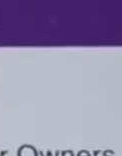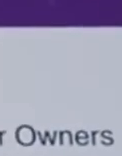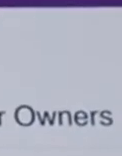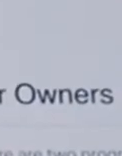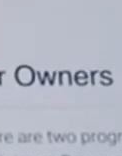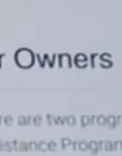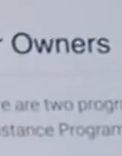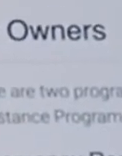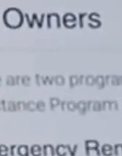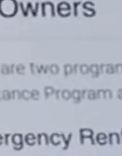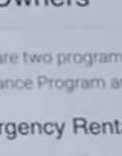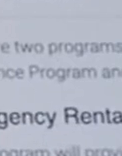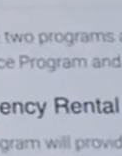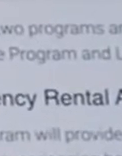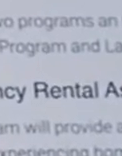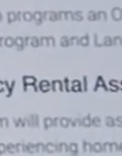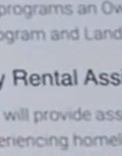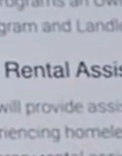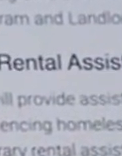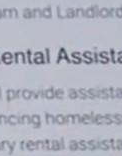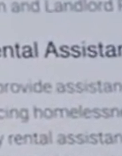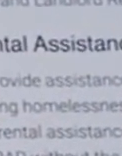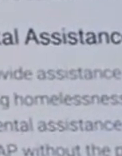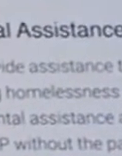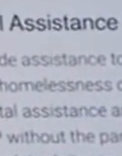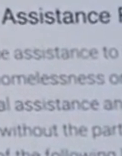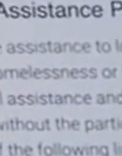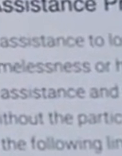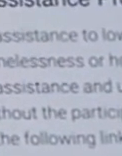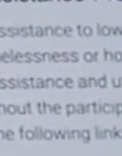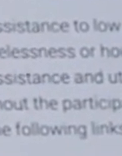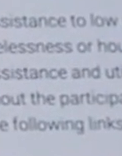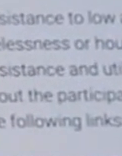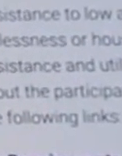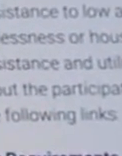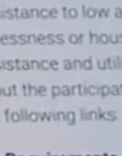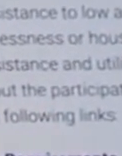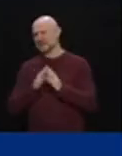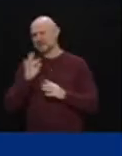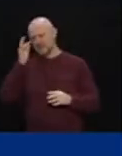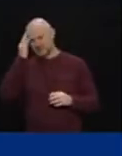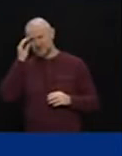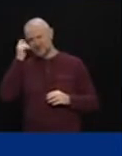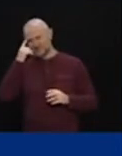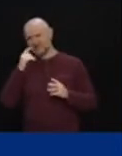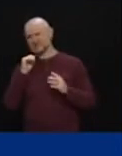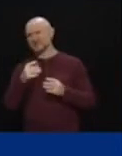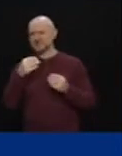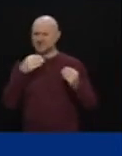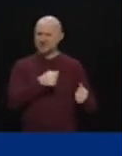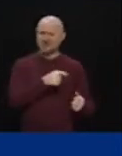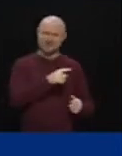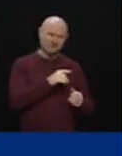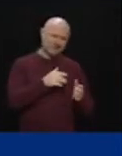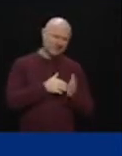New York a demandé près d'$1 milliard, mais n'a reçu que 27 millions. Nous pouvons ouvrir un portail, les gens peuvent s'inscrire, mais cela